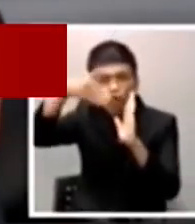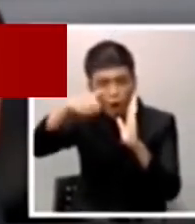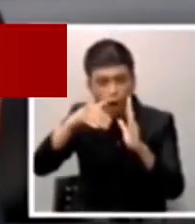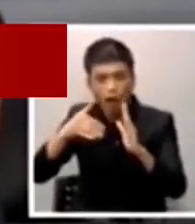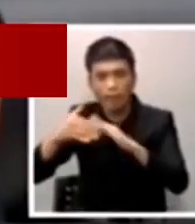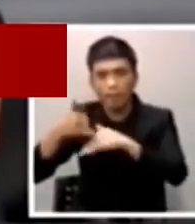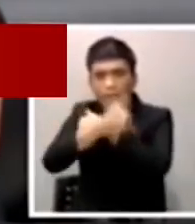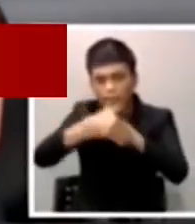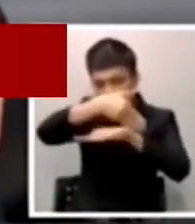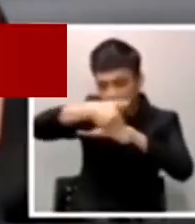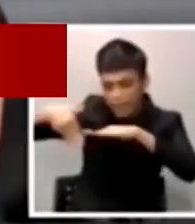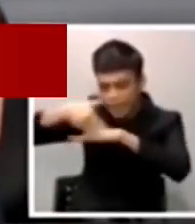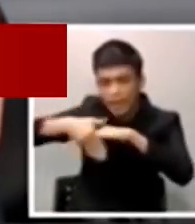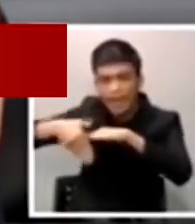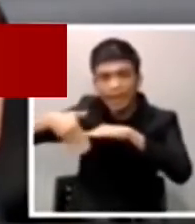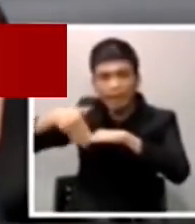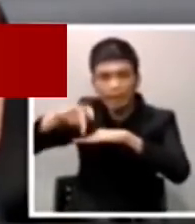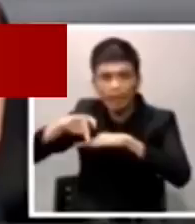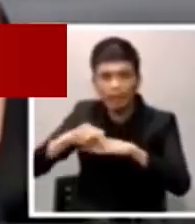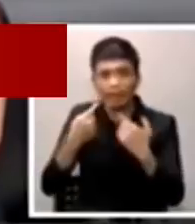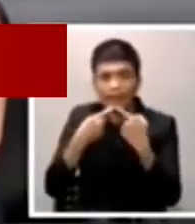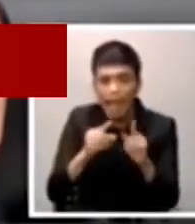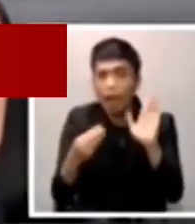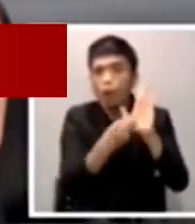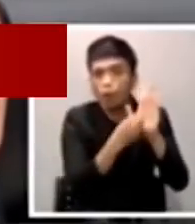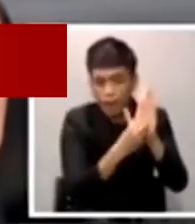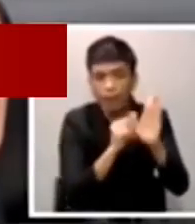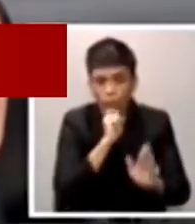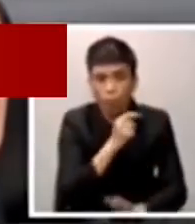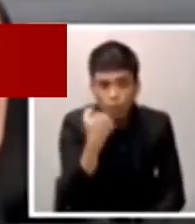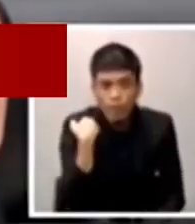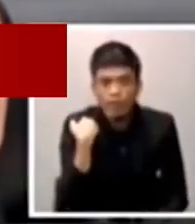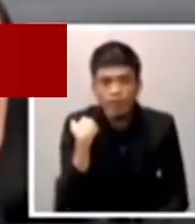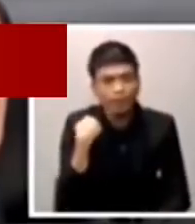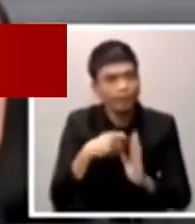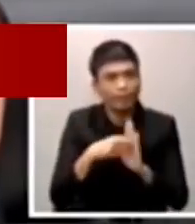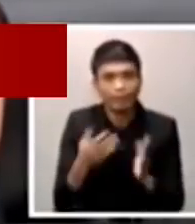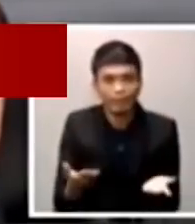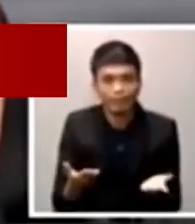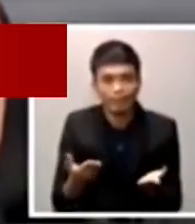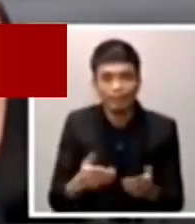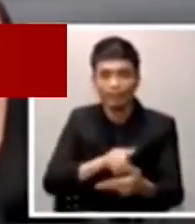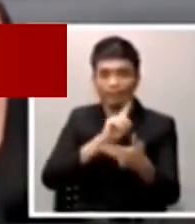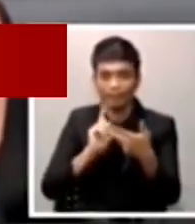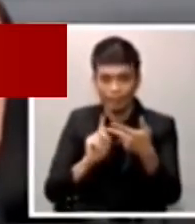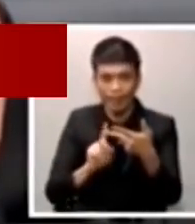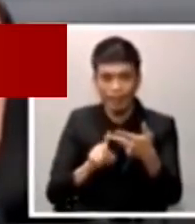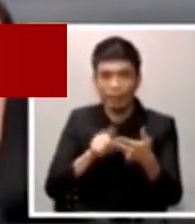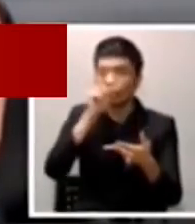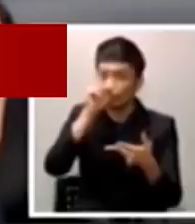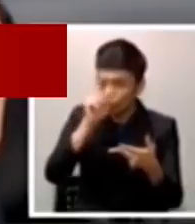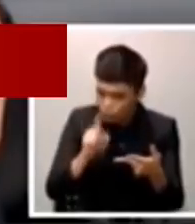ธศัตรูแต่นี่ก็มาอยู่ในกลางเมืองนะครับเพราะส่วนที่3เนี่ยผมคิดว่าเราต้องปฏิ